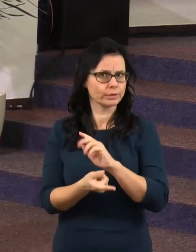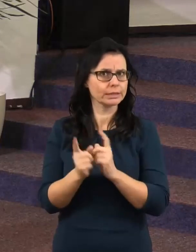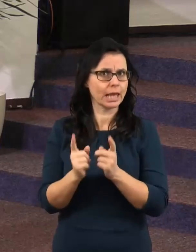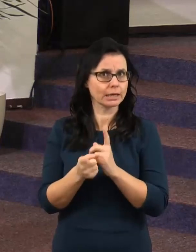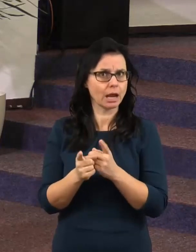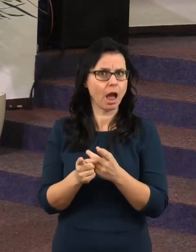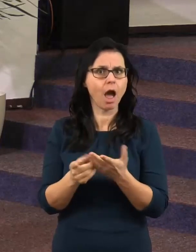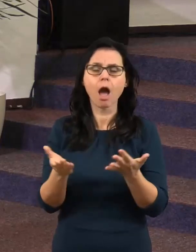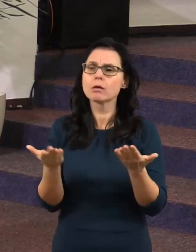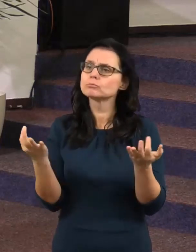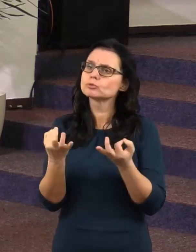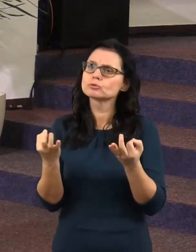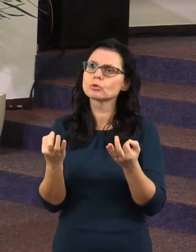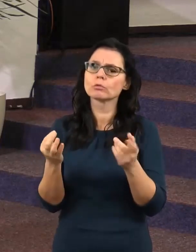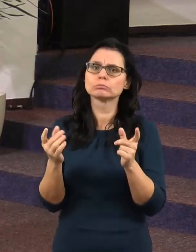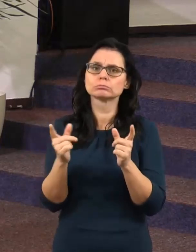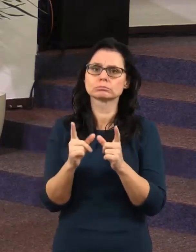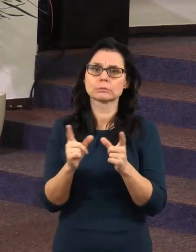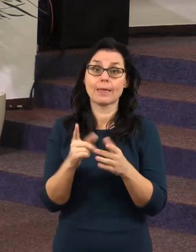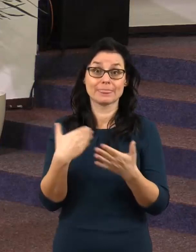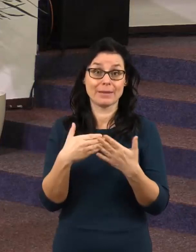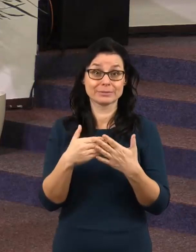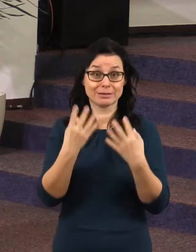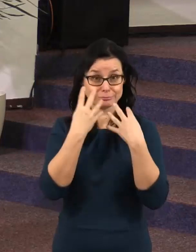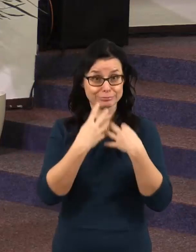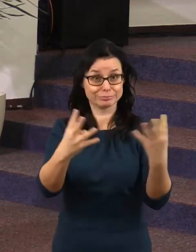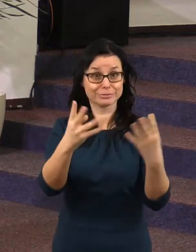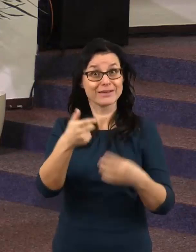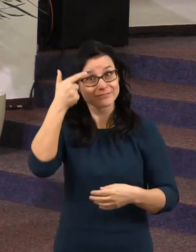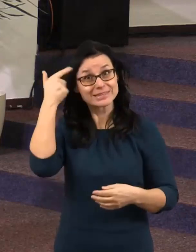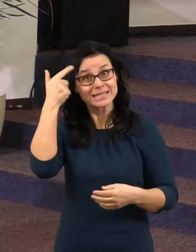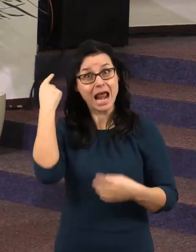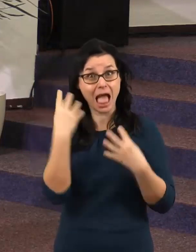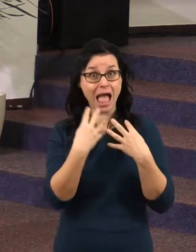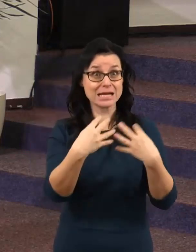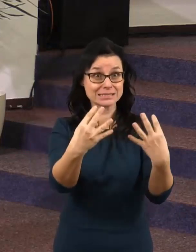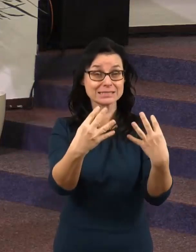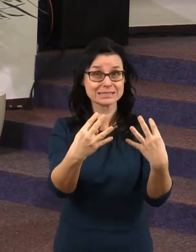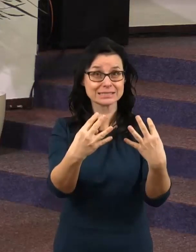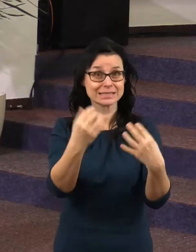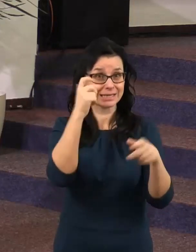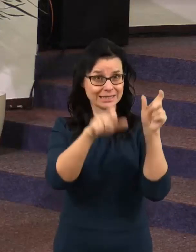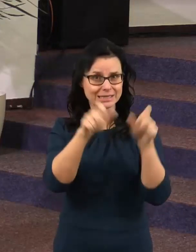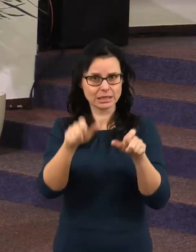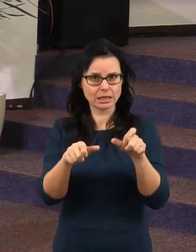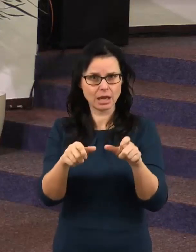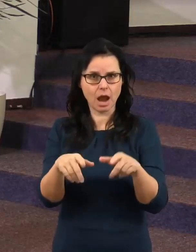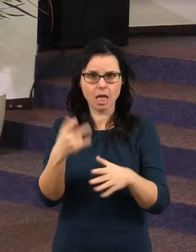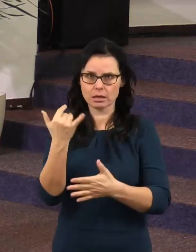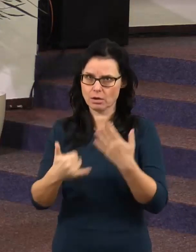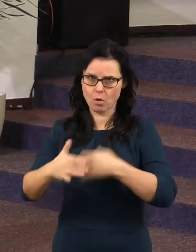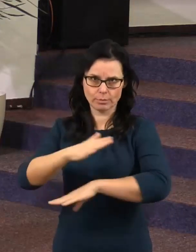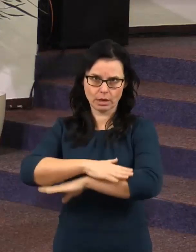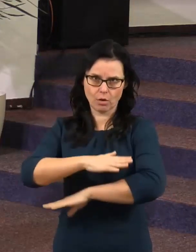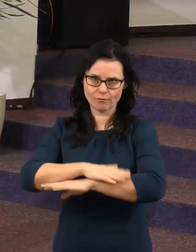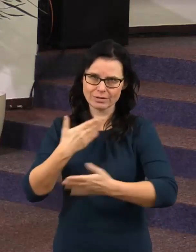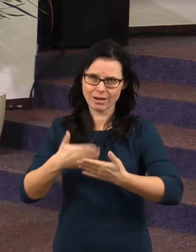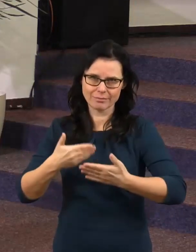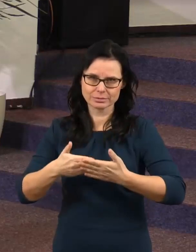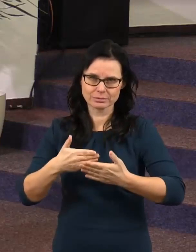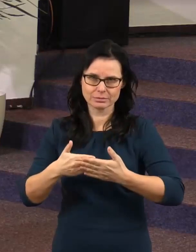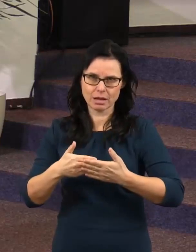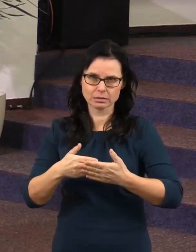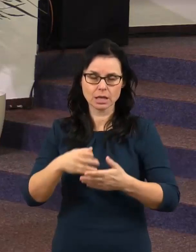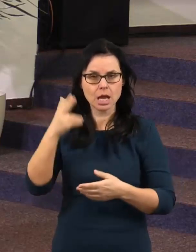K čemu by bylo, kdyby měl národ plný vzdělanců a títo vzdělánci se neuměli chovat. Neznali